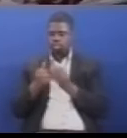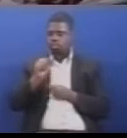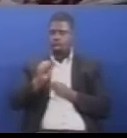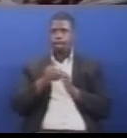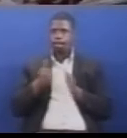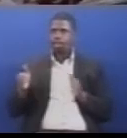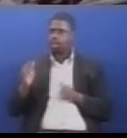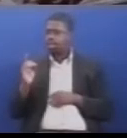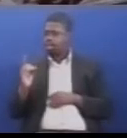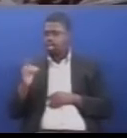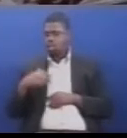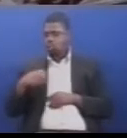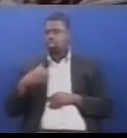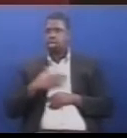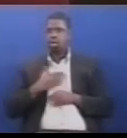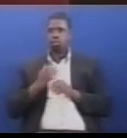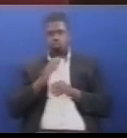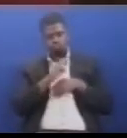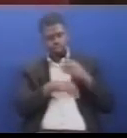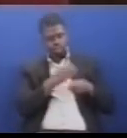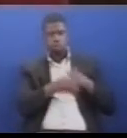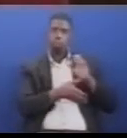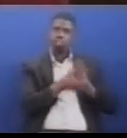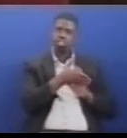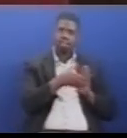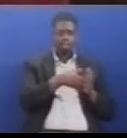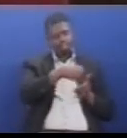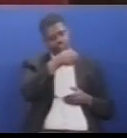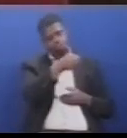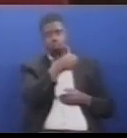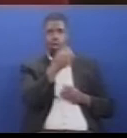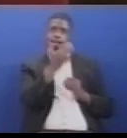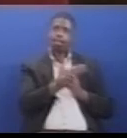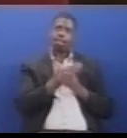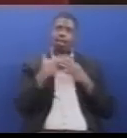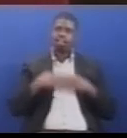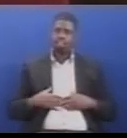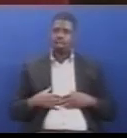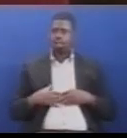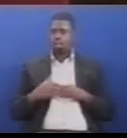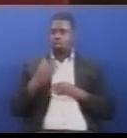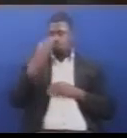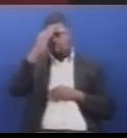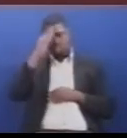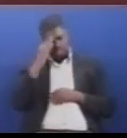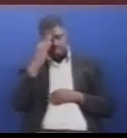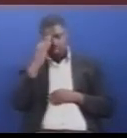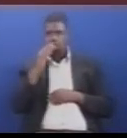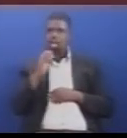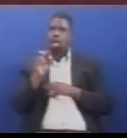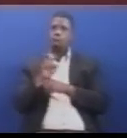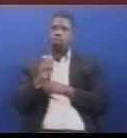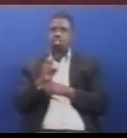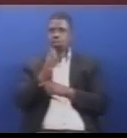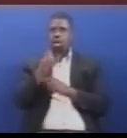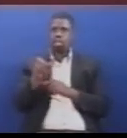D, wizara yangu iko katika mchakato wa kuanzisha mfuko wa bima ya afya kwa Jeshi la Ulinzi la Wananchi wa Tanzania. Ni